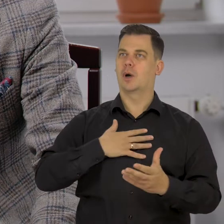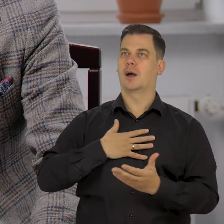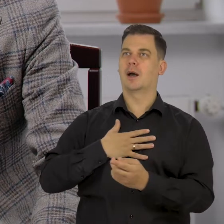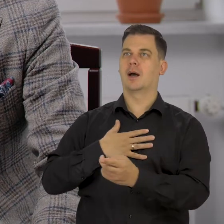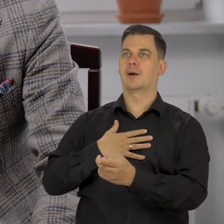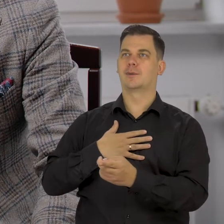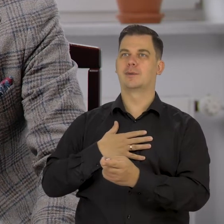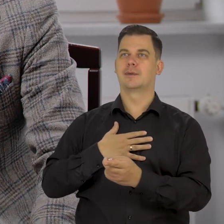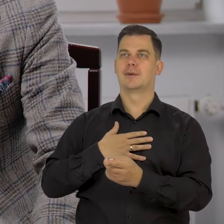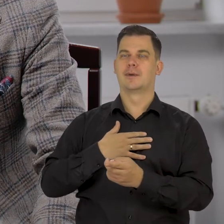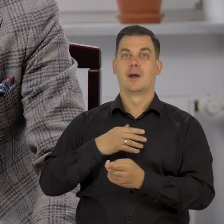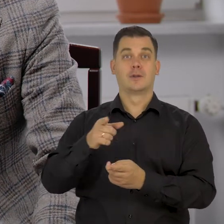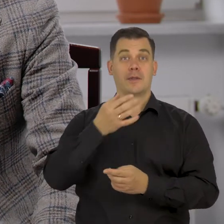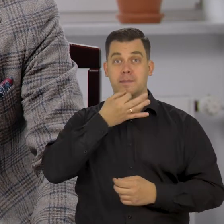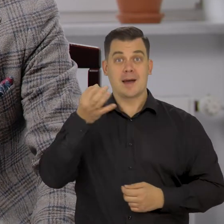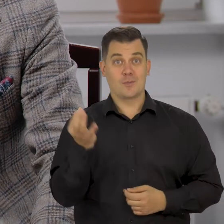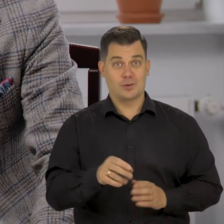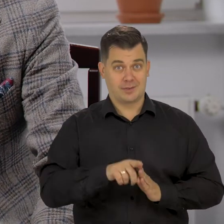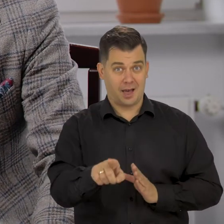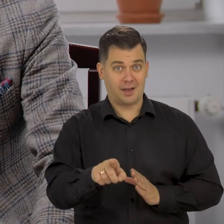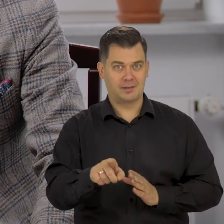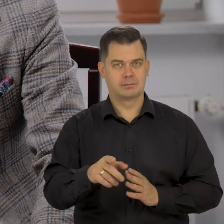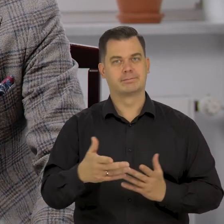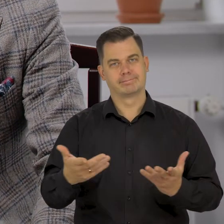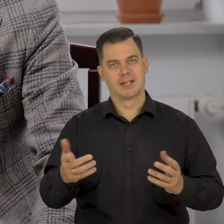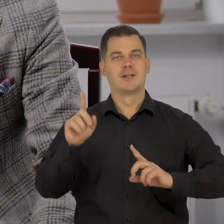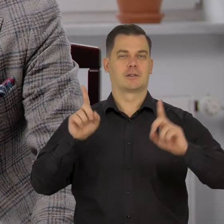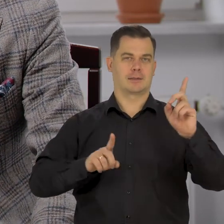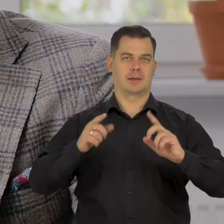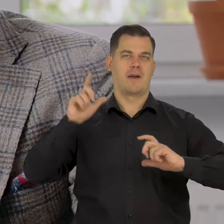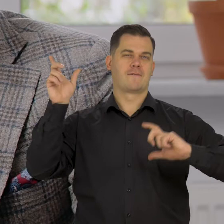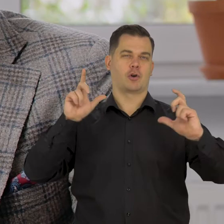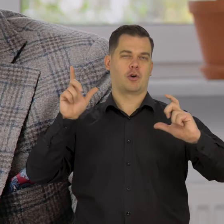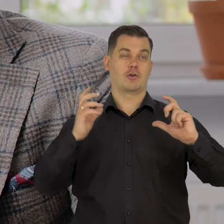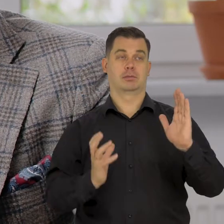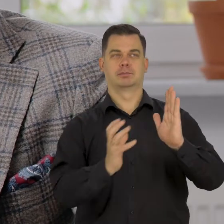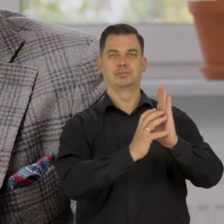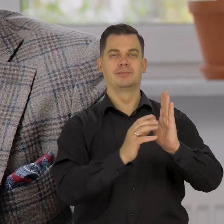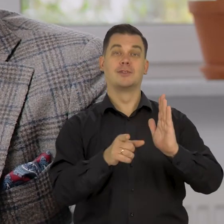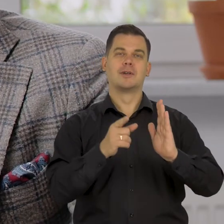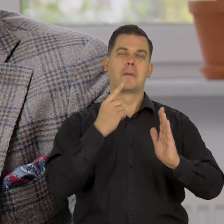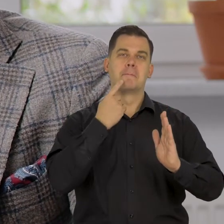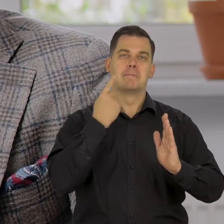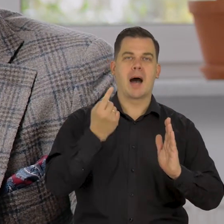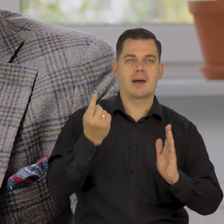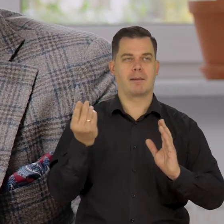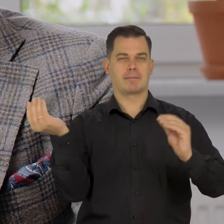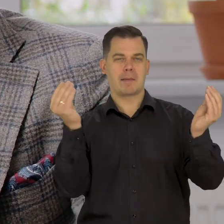rodziny. Te produkty, które są dla najmłodszych osób, zdarza się, że są